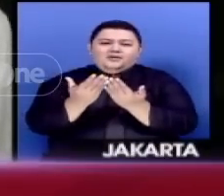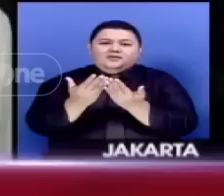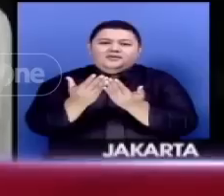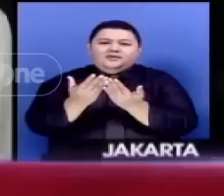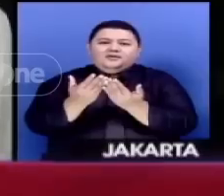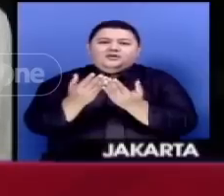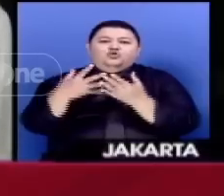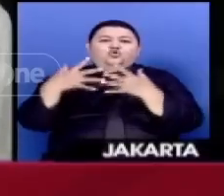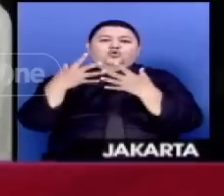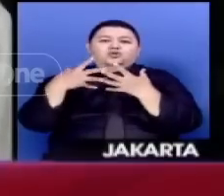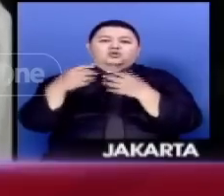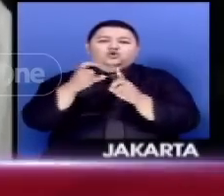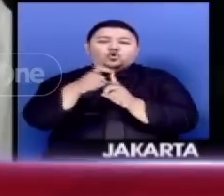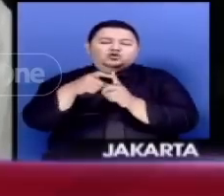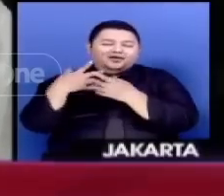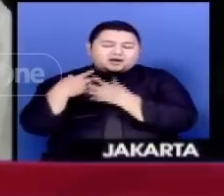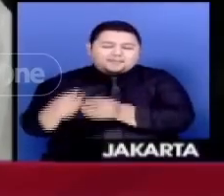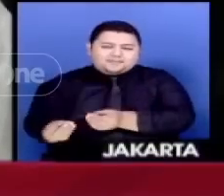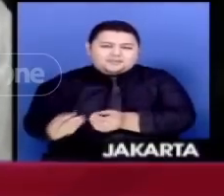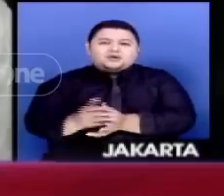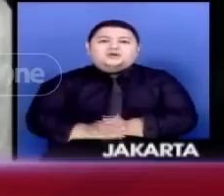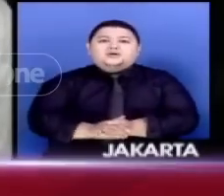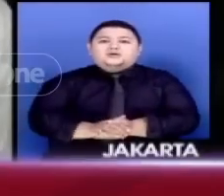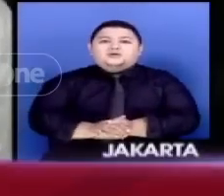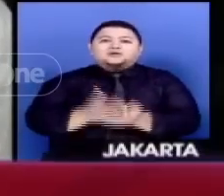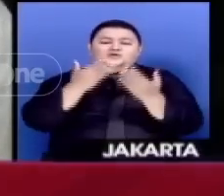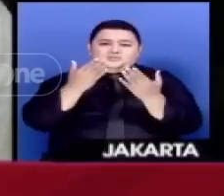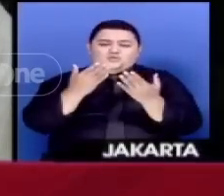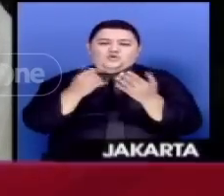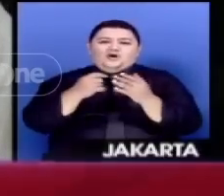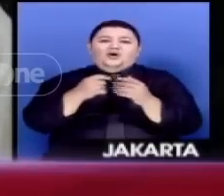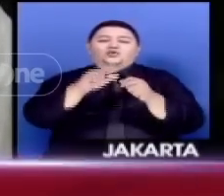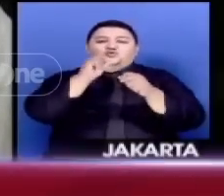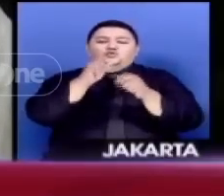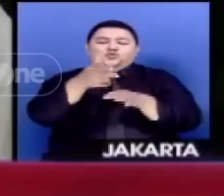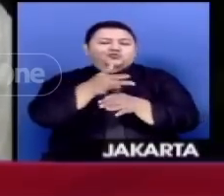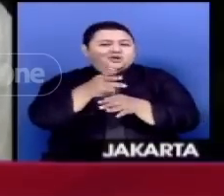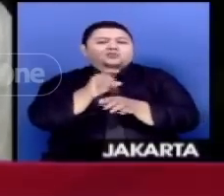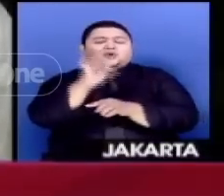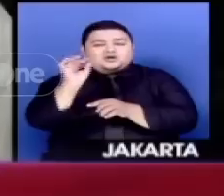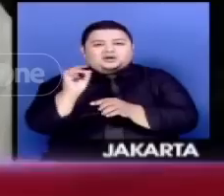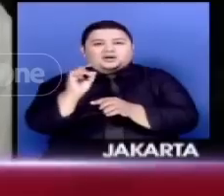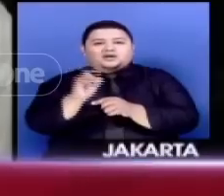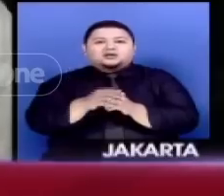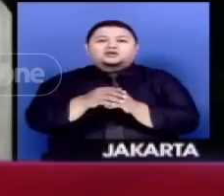diampuni semua dosa-dosanya, mudah-mudahan karya-karyanya bisa dikenang